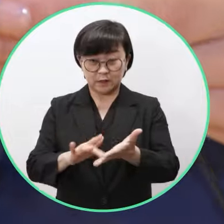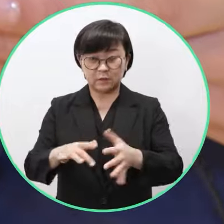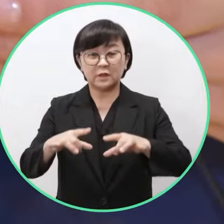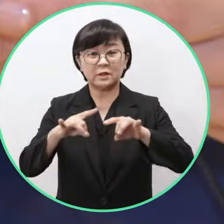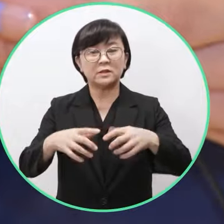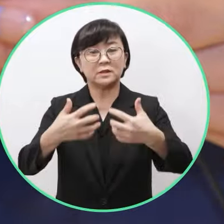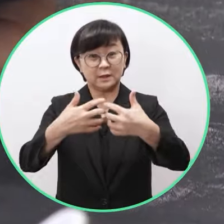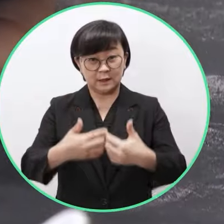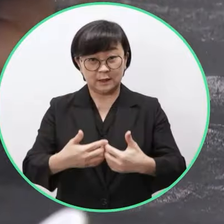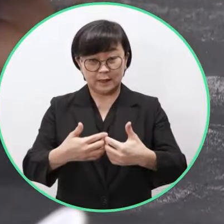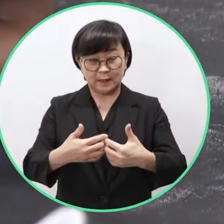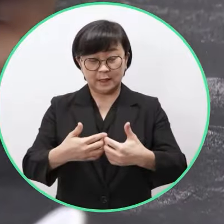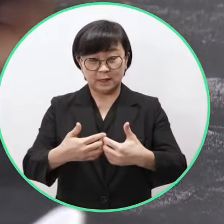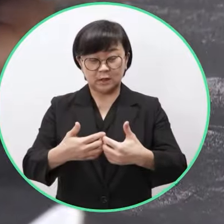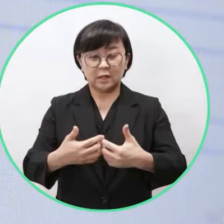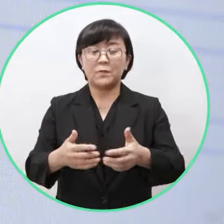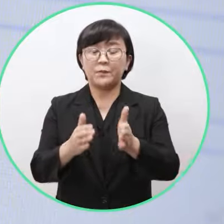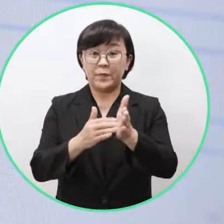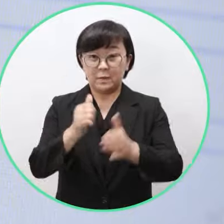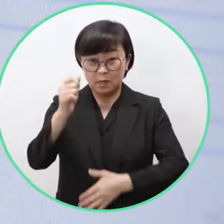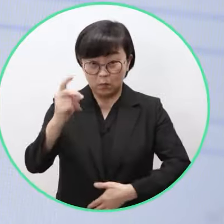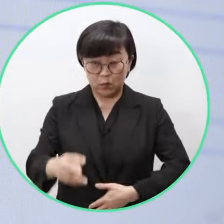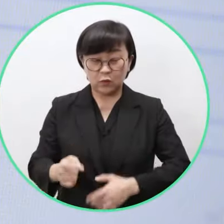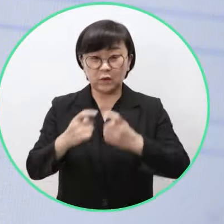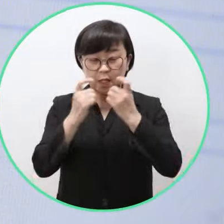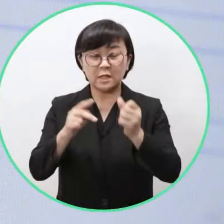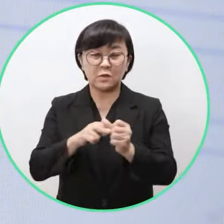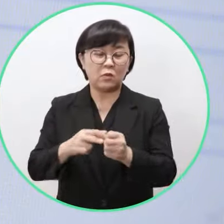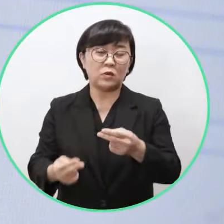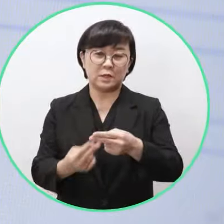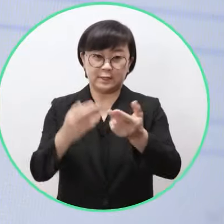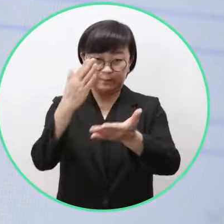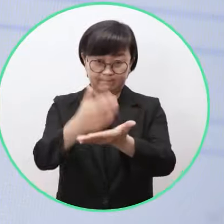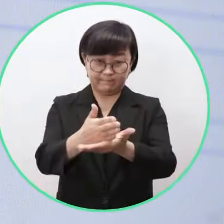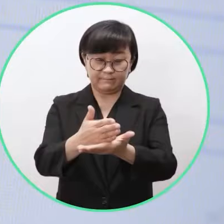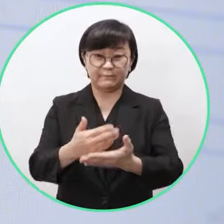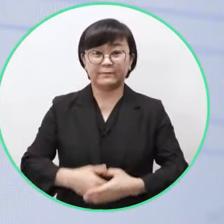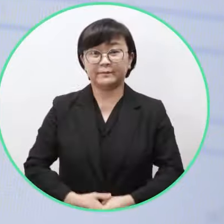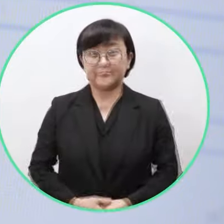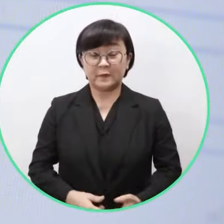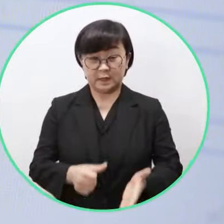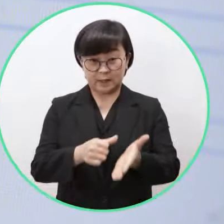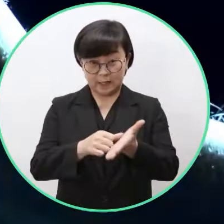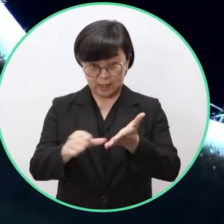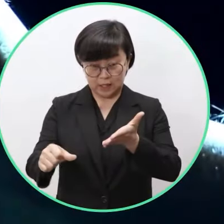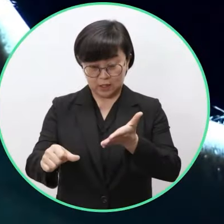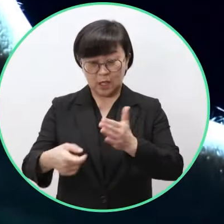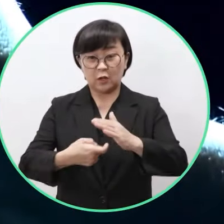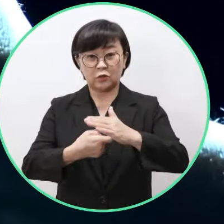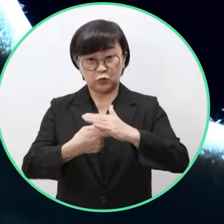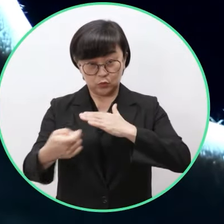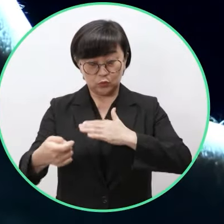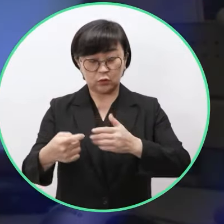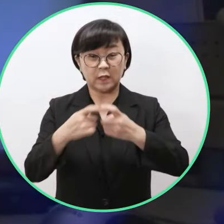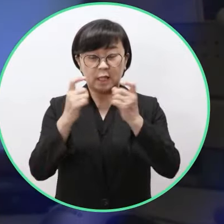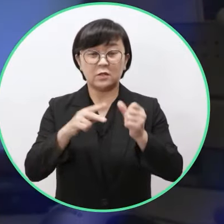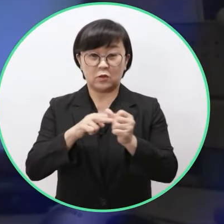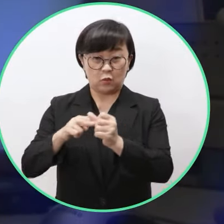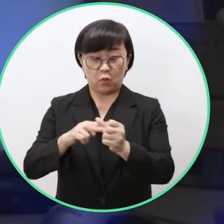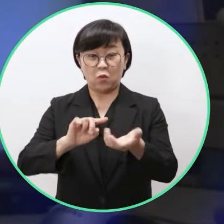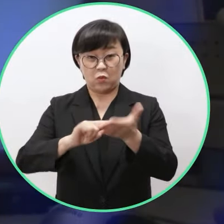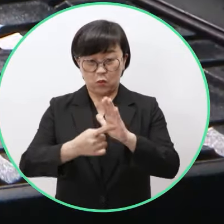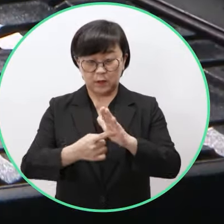컴퓨터, 스마트폰 등 전자기기에 계좌 비밀번호나 개인정보를 저장해두지 마세요. 분실이나 해킹에